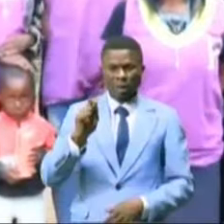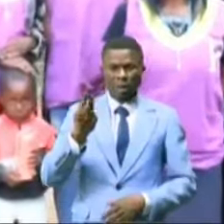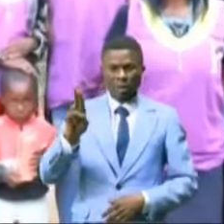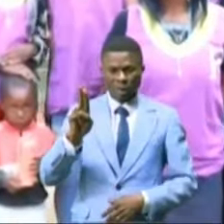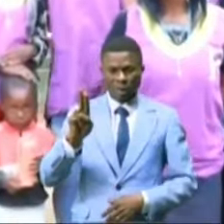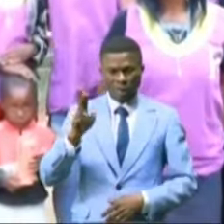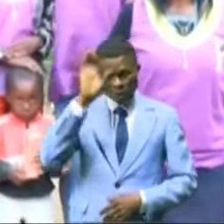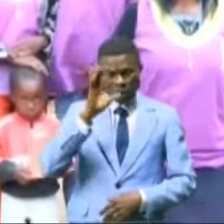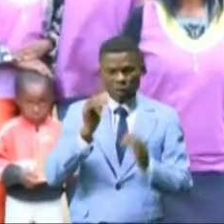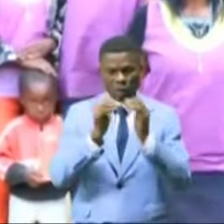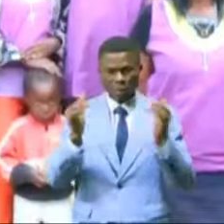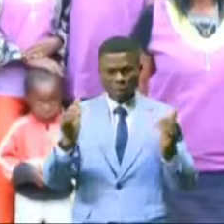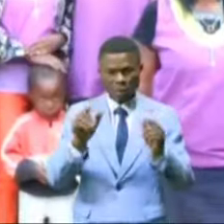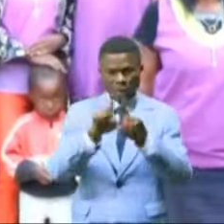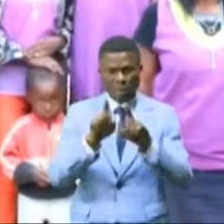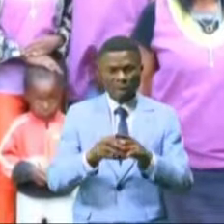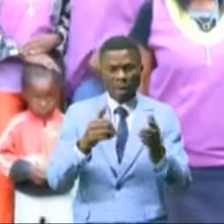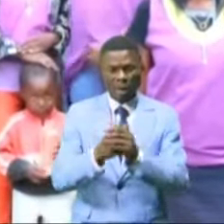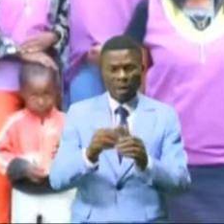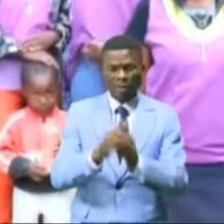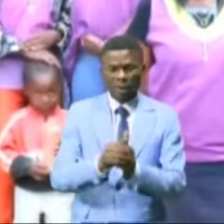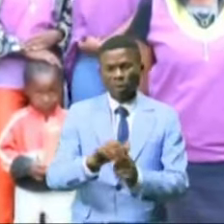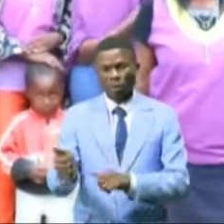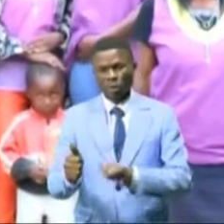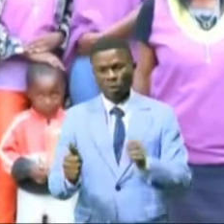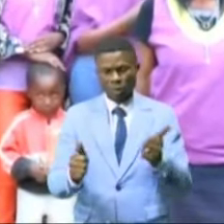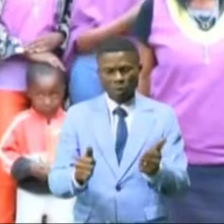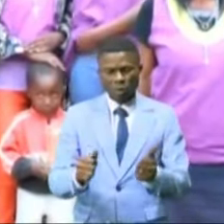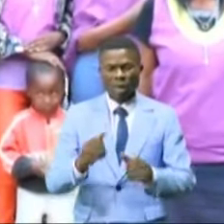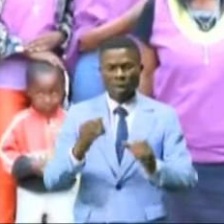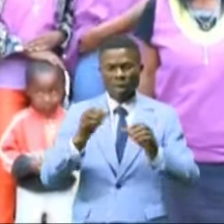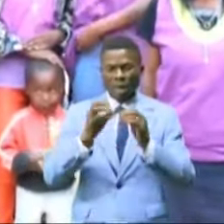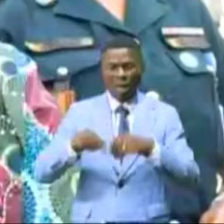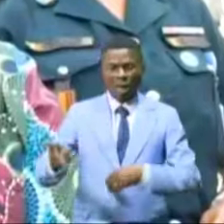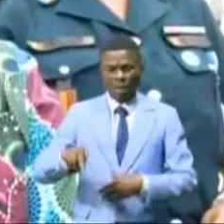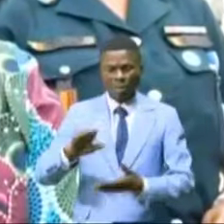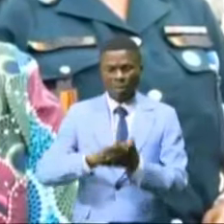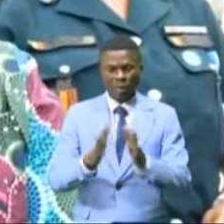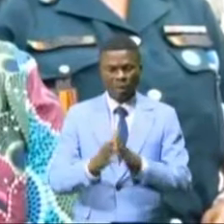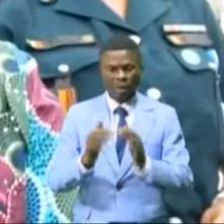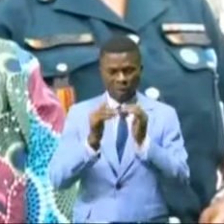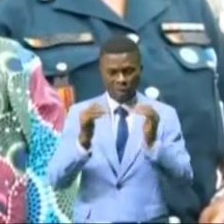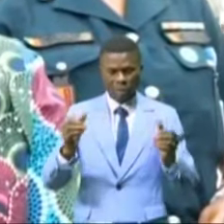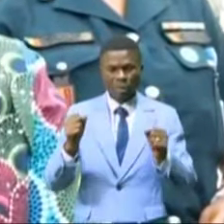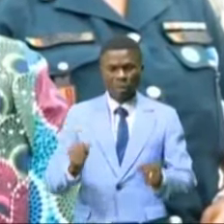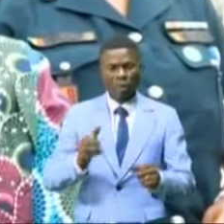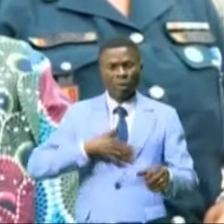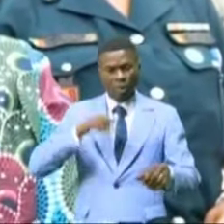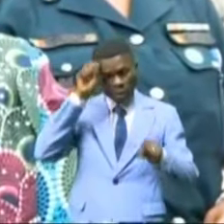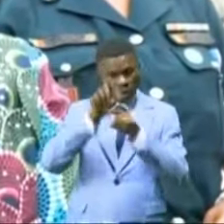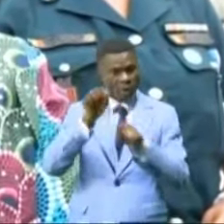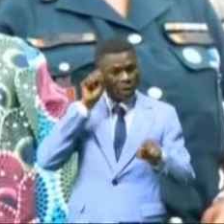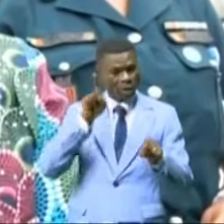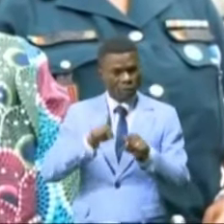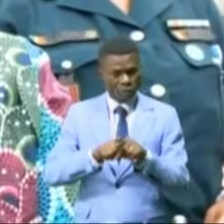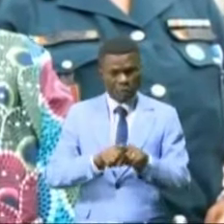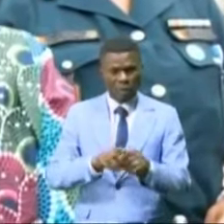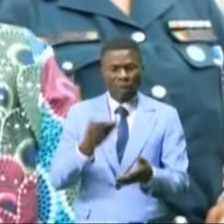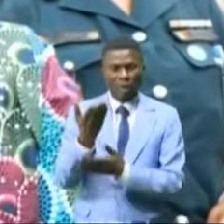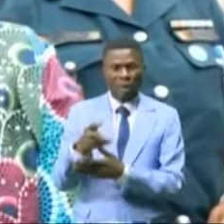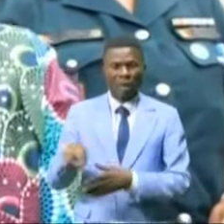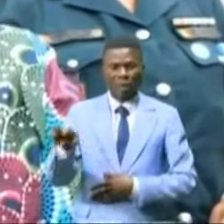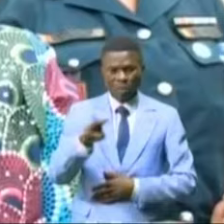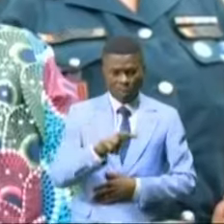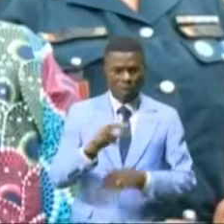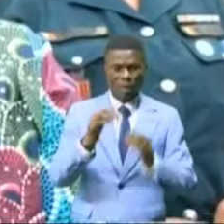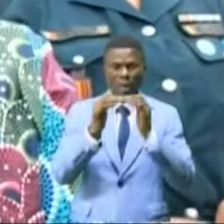culture de la paix et au pardon mutuel, gage de la stabilisation de cette province. Pour mes frères et sœurs itouriens, je vous appelle à